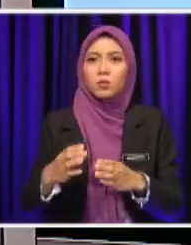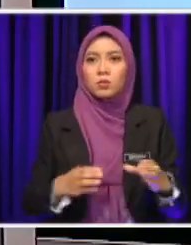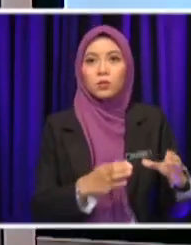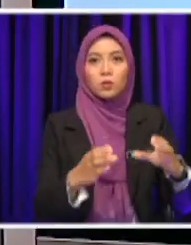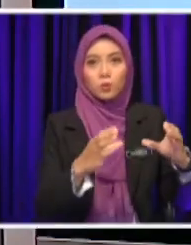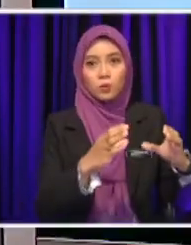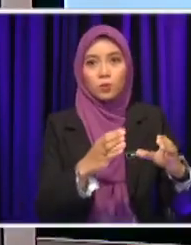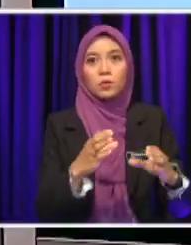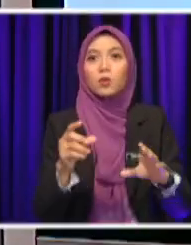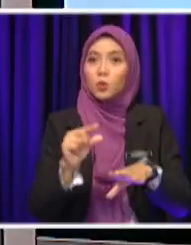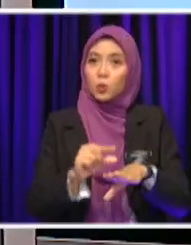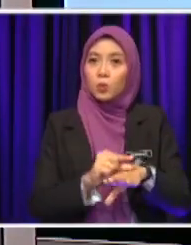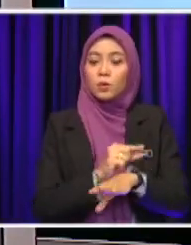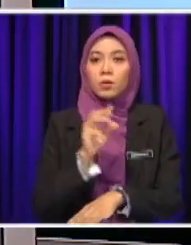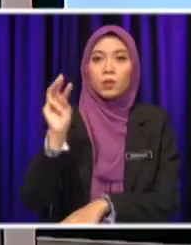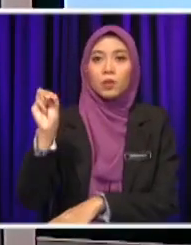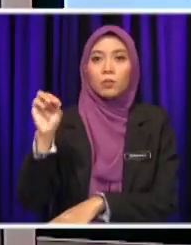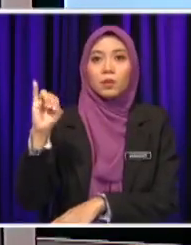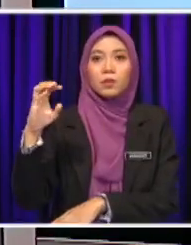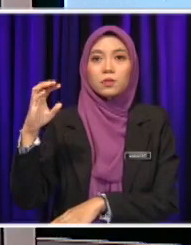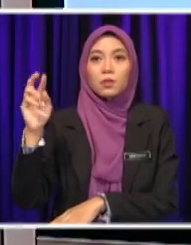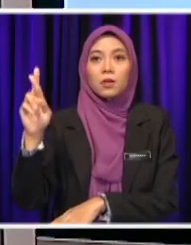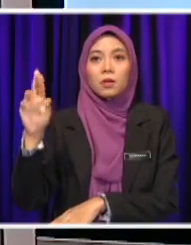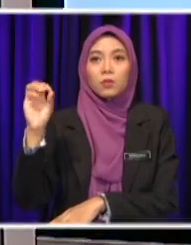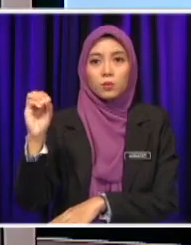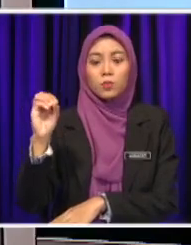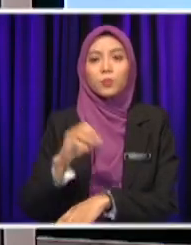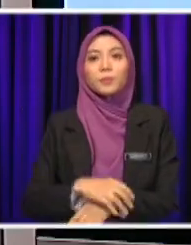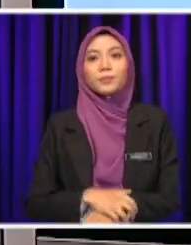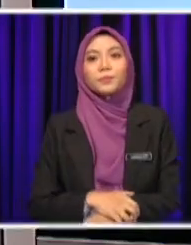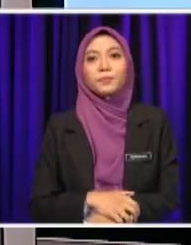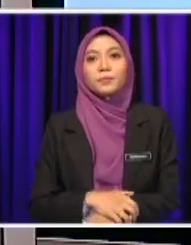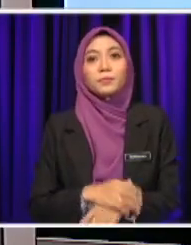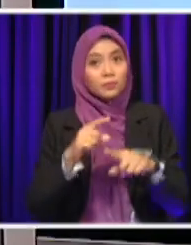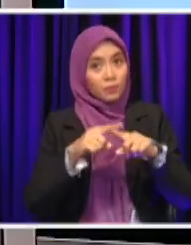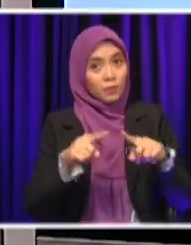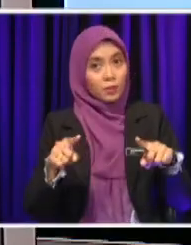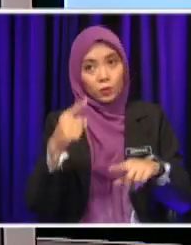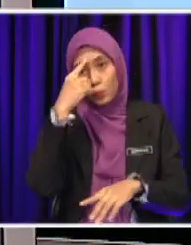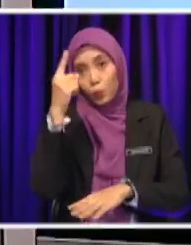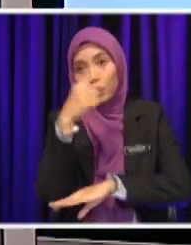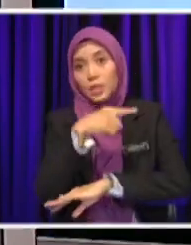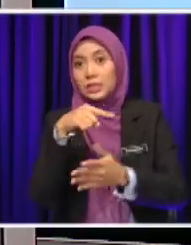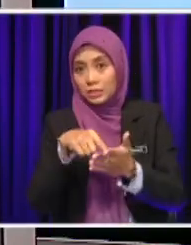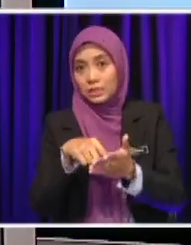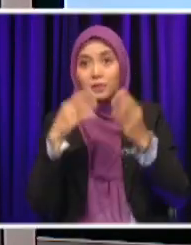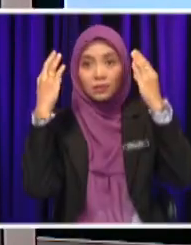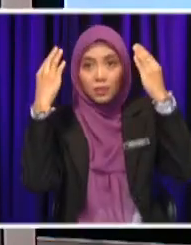mikro pengawal. Sebagai contoh, kita menggunakan Microbit, kita boleh gunakan Arduino. Tapi untuk hari ini, cikgu bagi